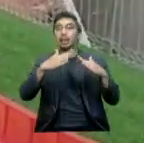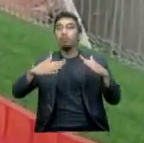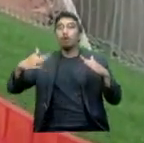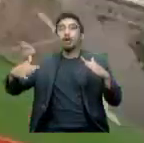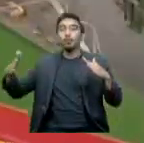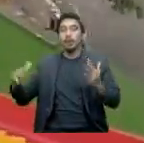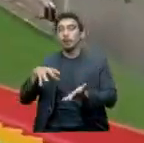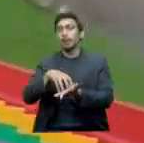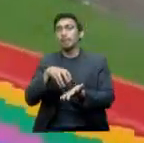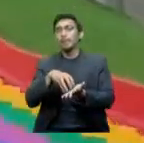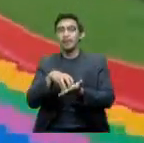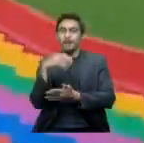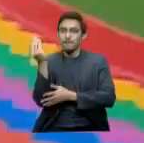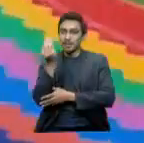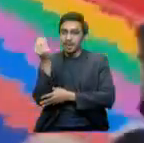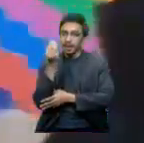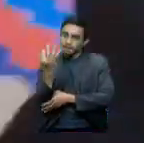baru.